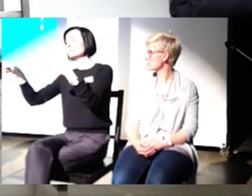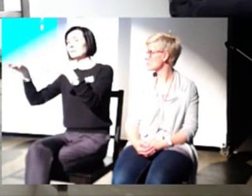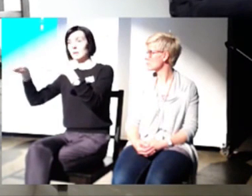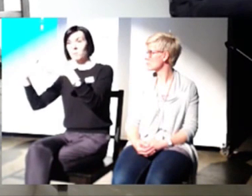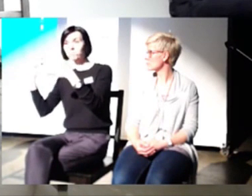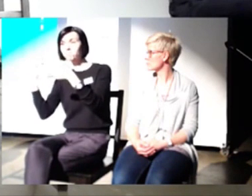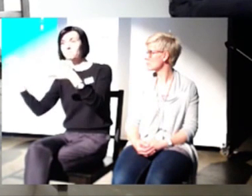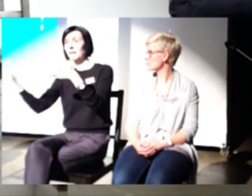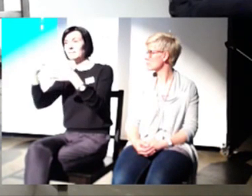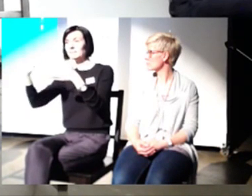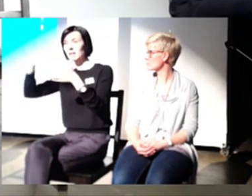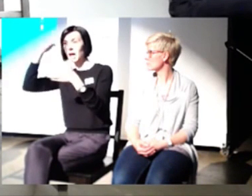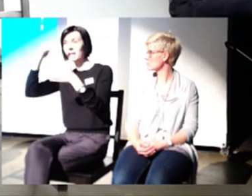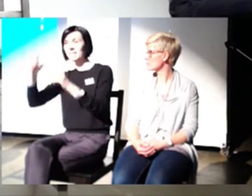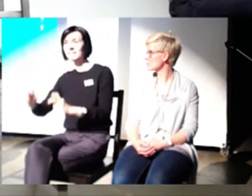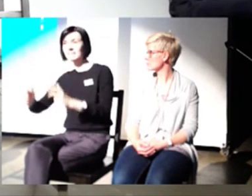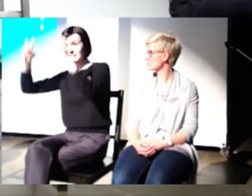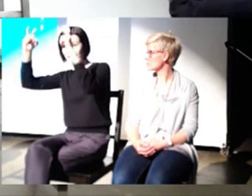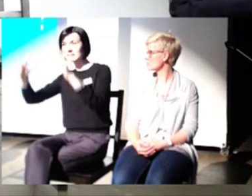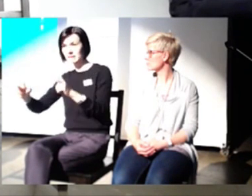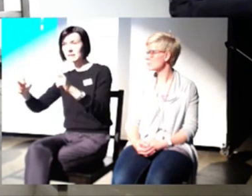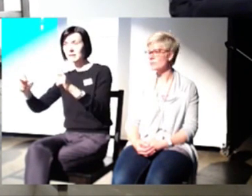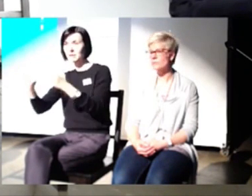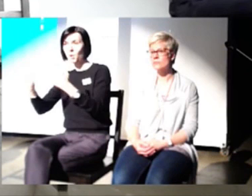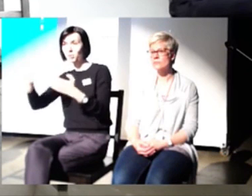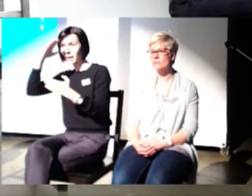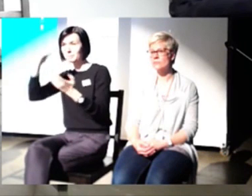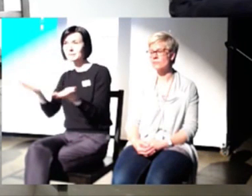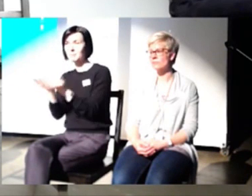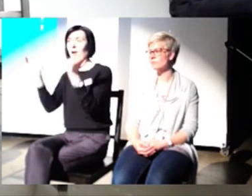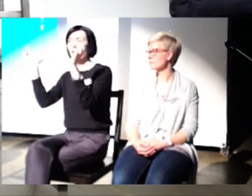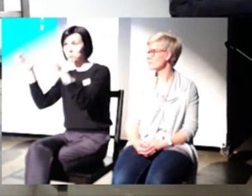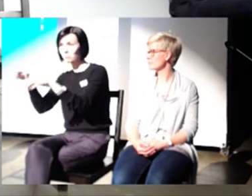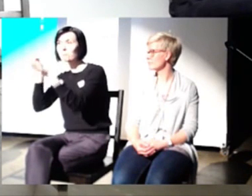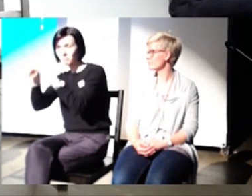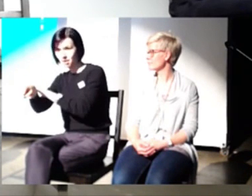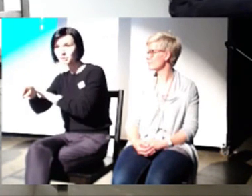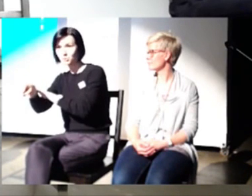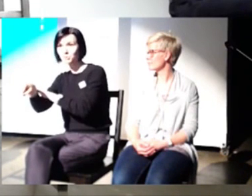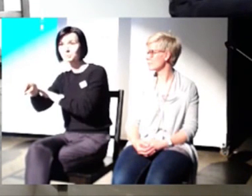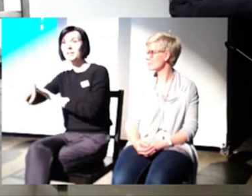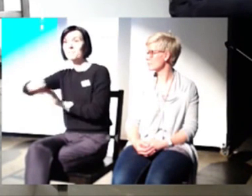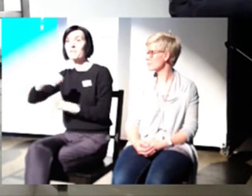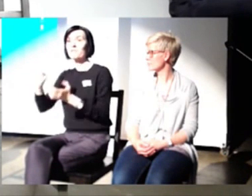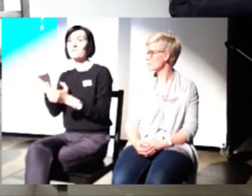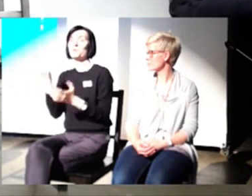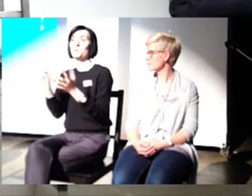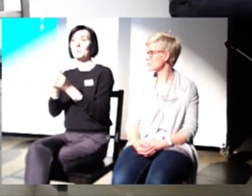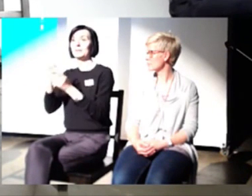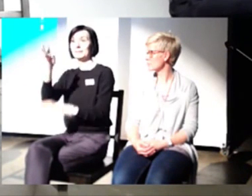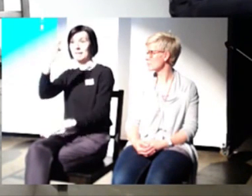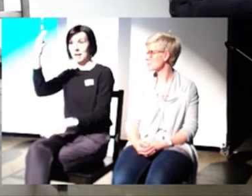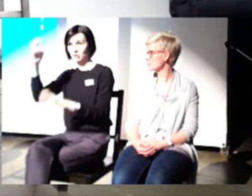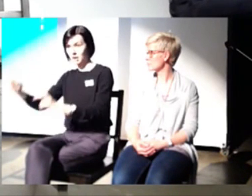hissi, johon mahtuu aika monta ihmiskerroa siis. Niin me voidaan mennä sinne 4. kerroksen, ja